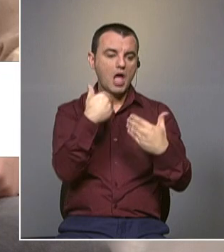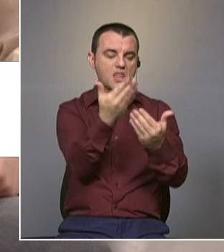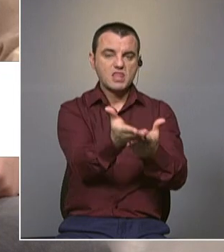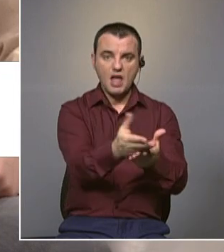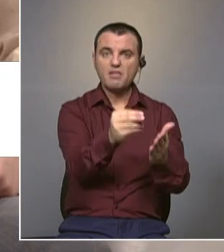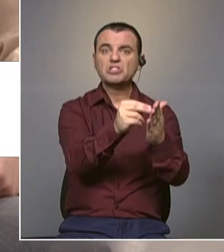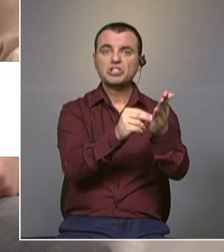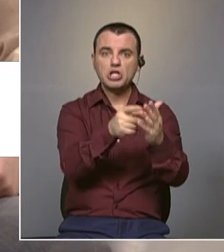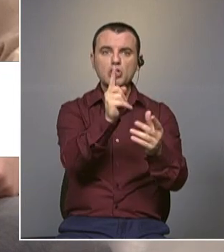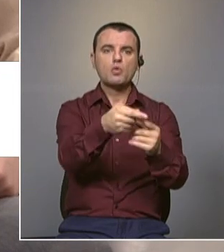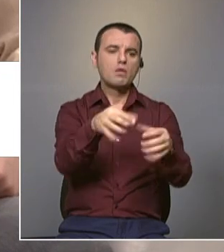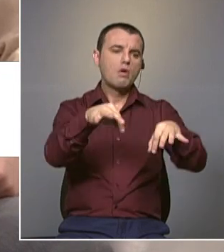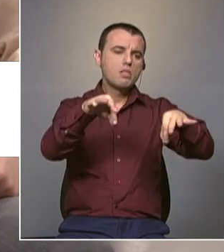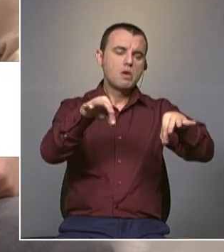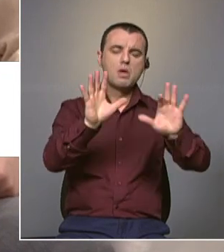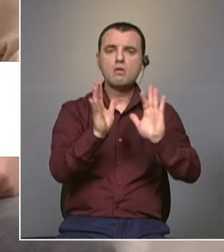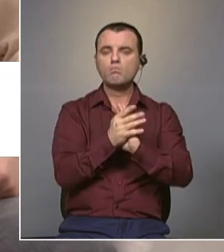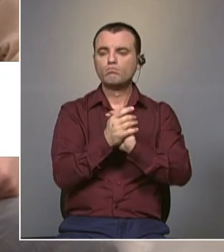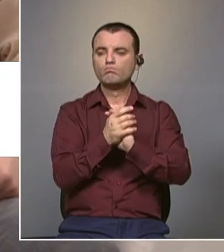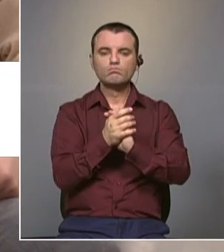задачата, която е да, например, да